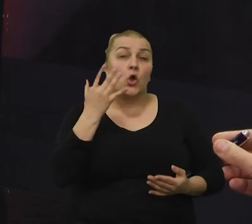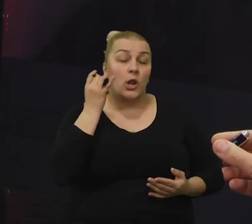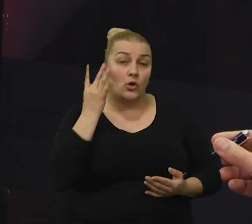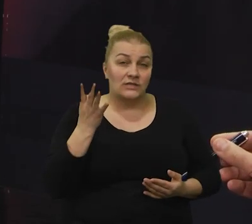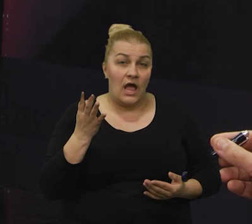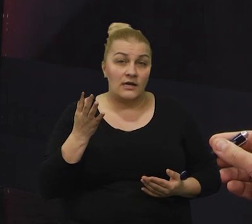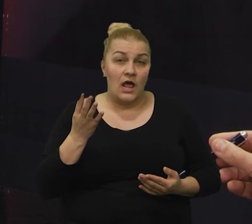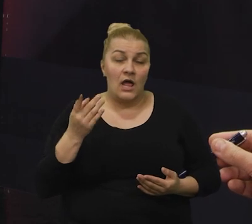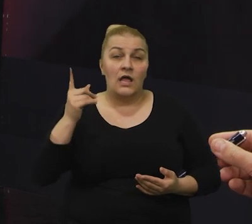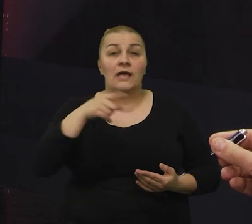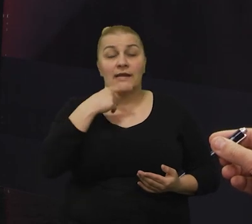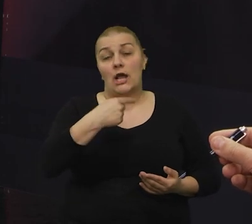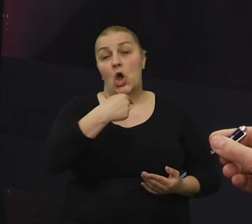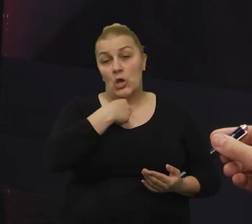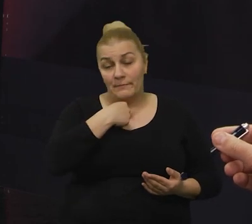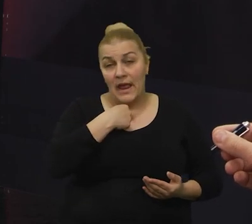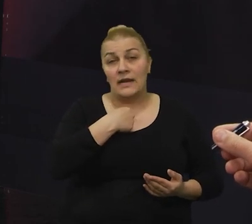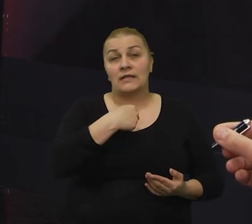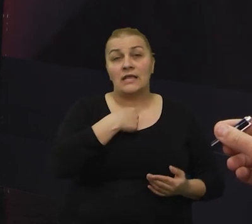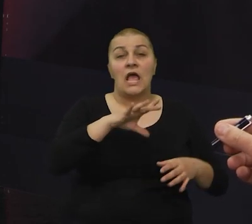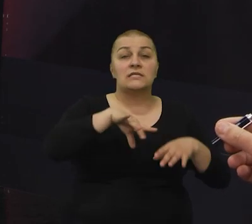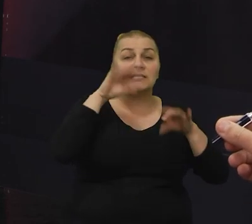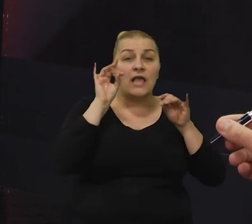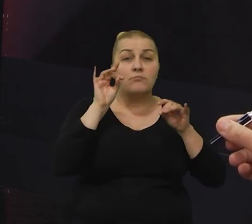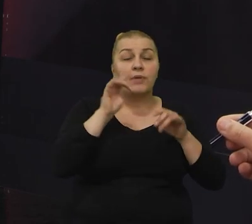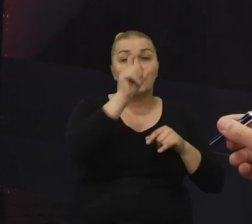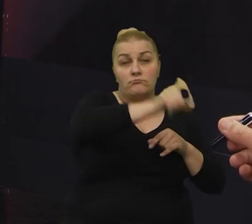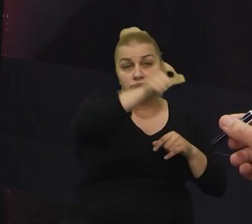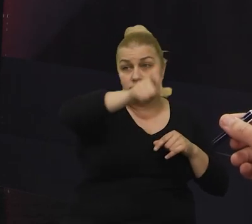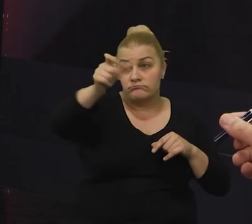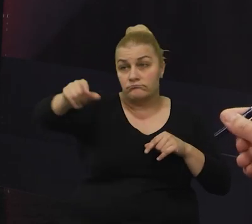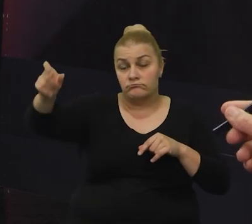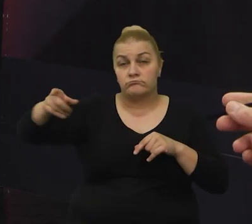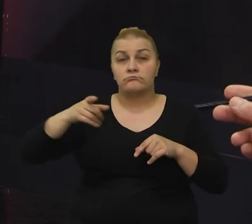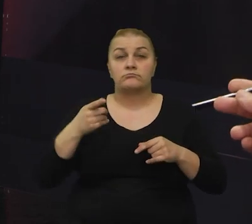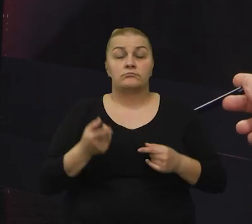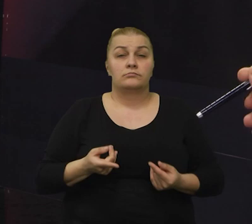par dana rekao mene da ja izaberem časnike,